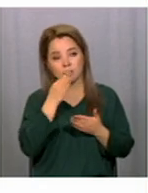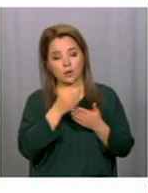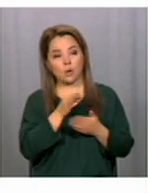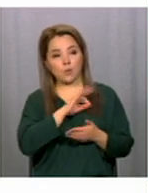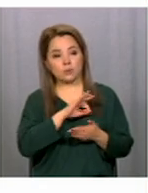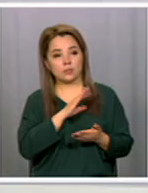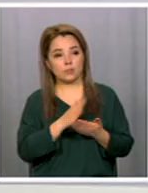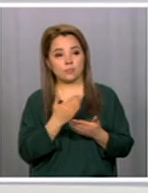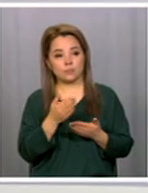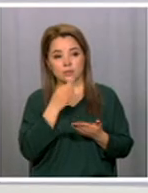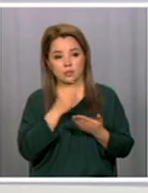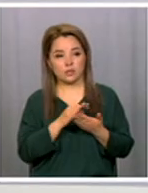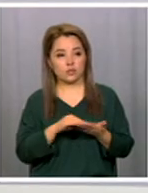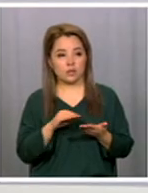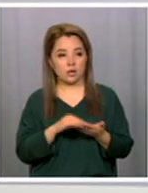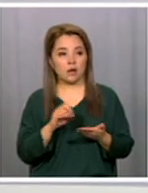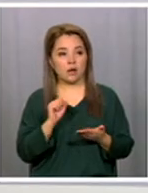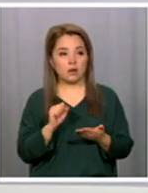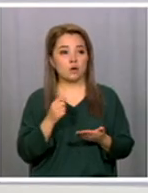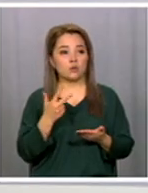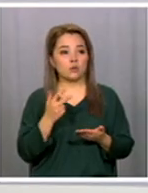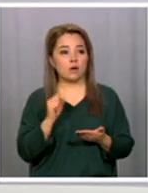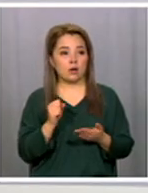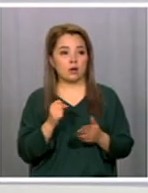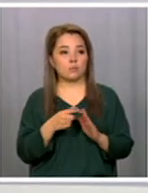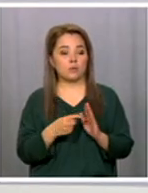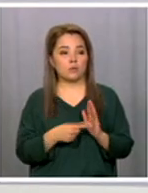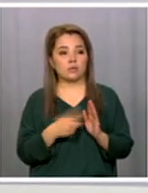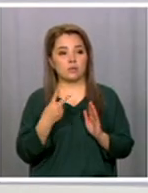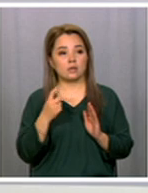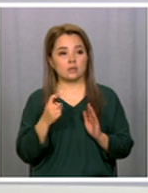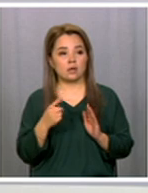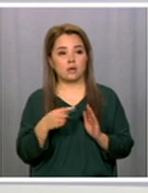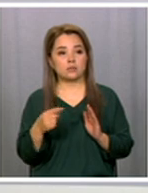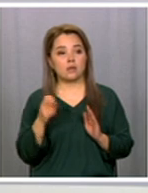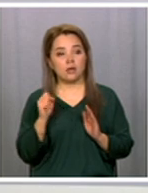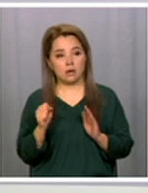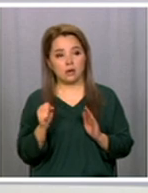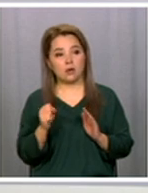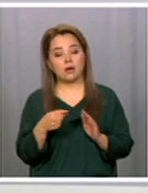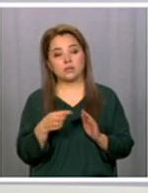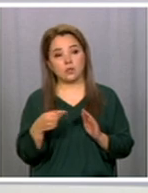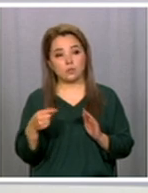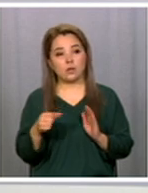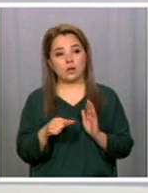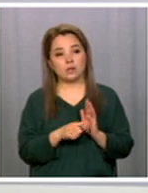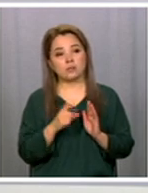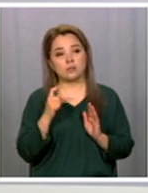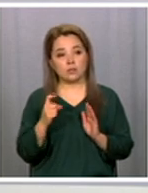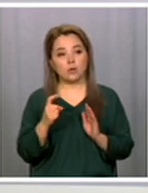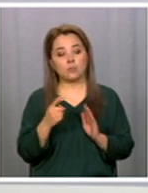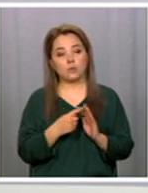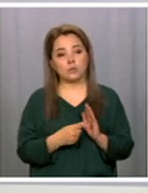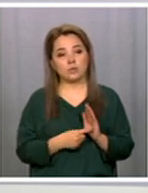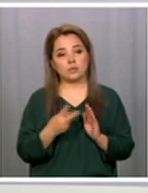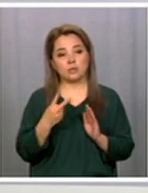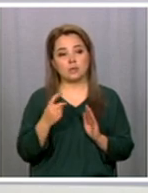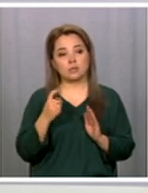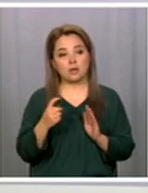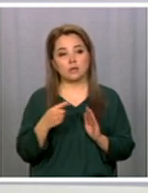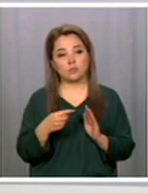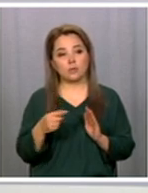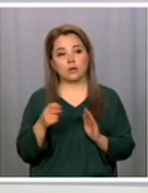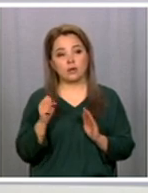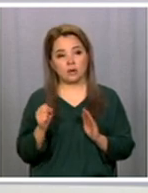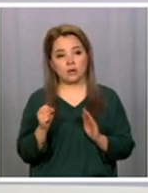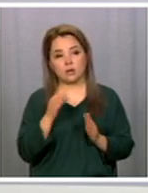түрде жазып алайық. 3А бөлінген 2Х азайтылған А, азайту 6Х бөлінген 2Х